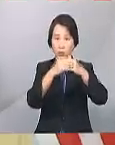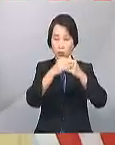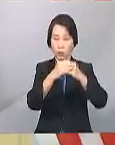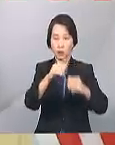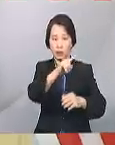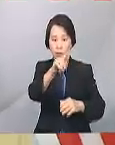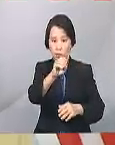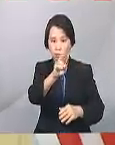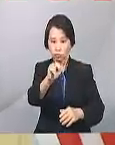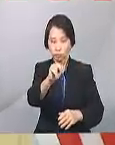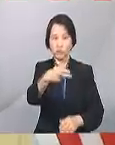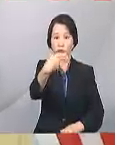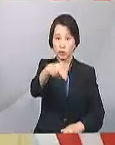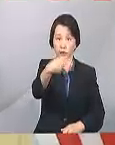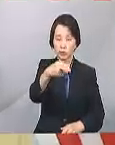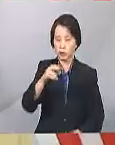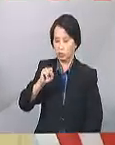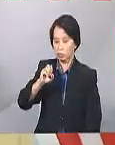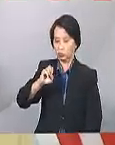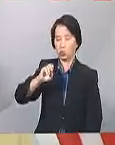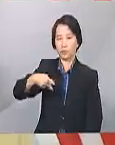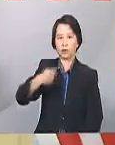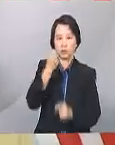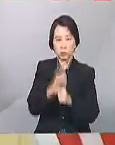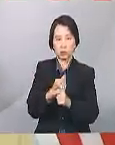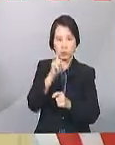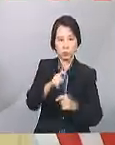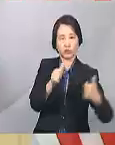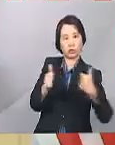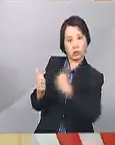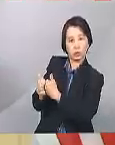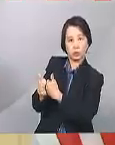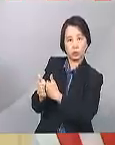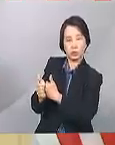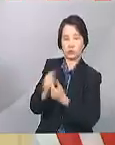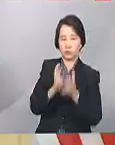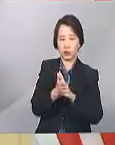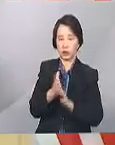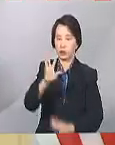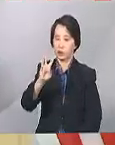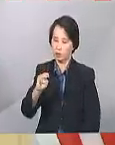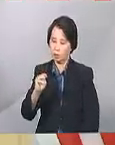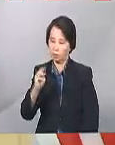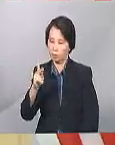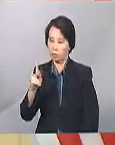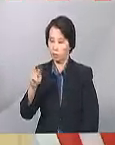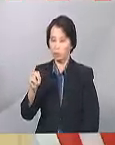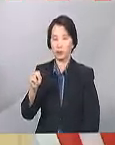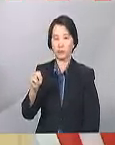di zon hijau, SOP tetap perlu dipatuhi. Jadi pihak MKN di